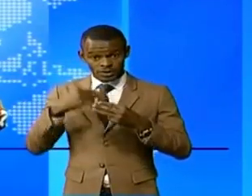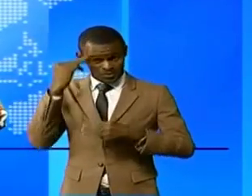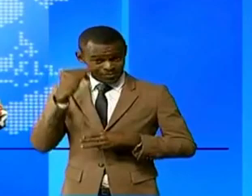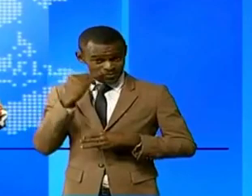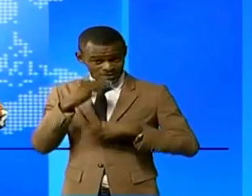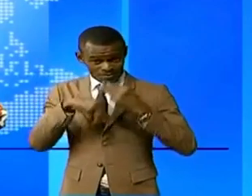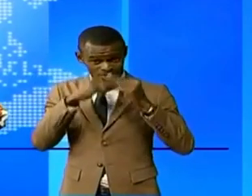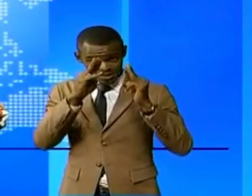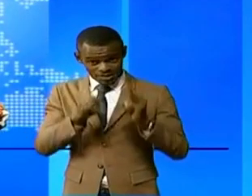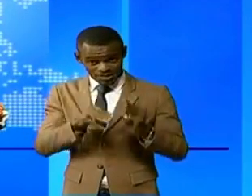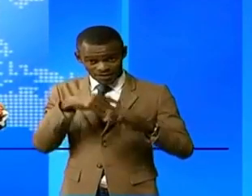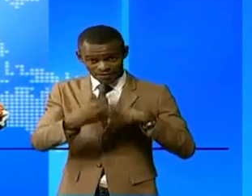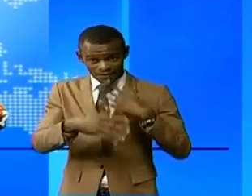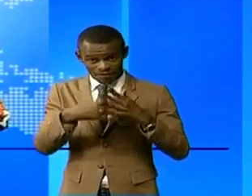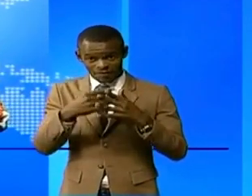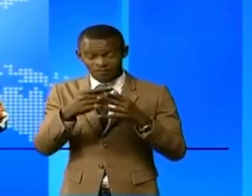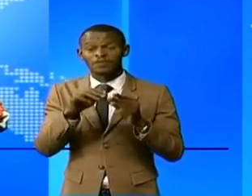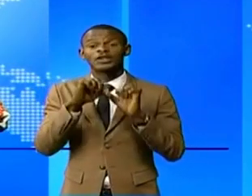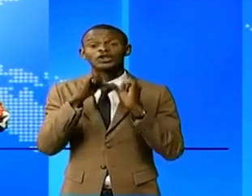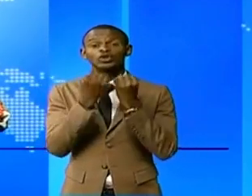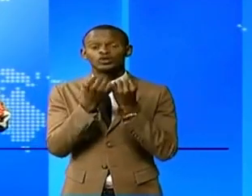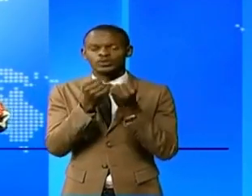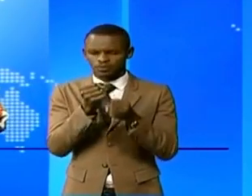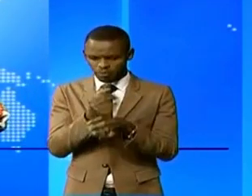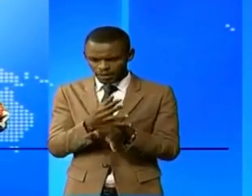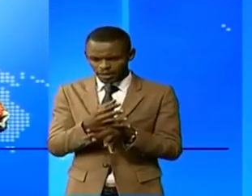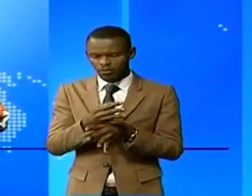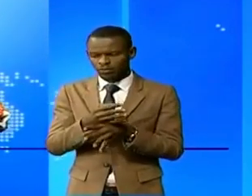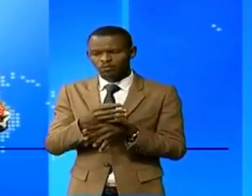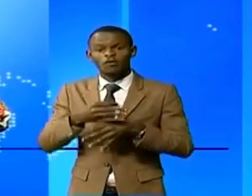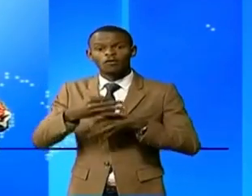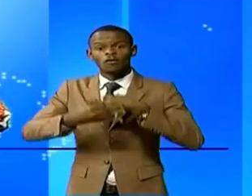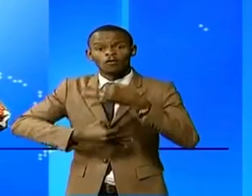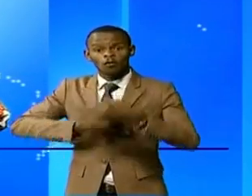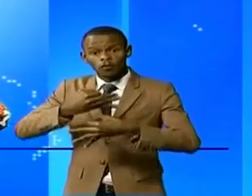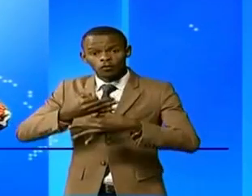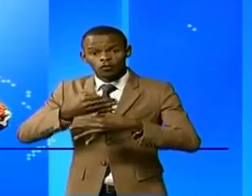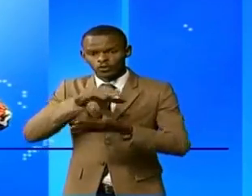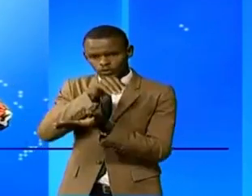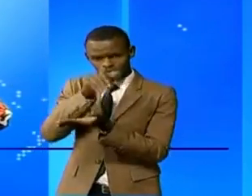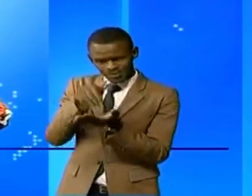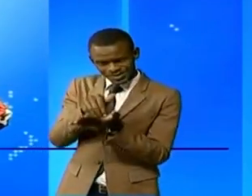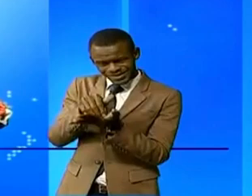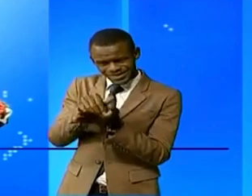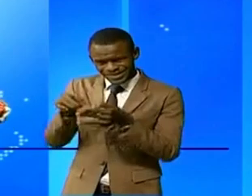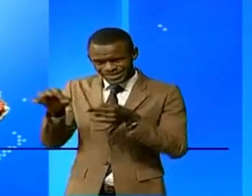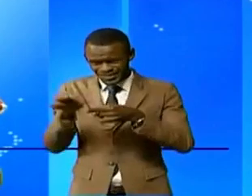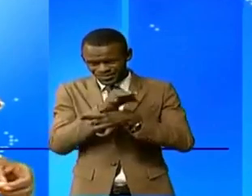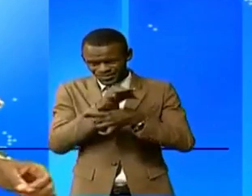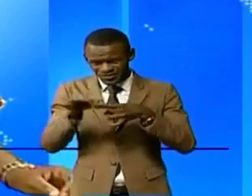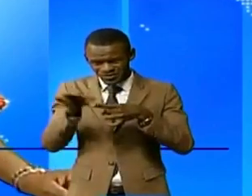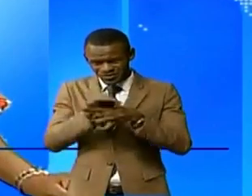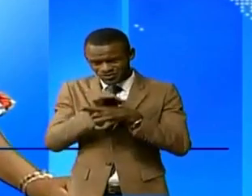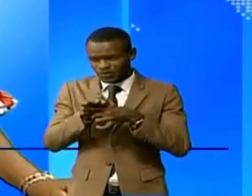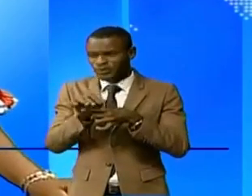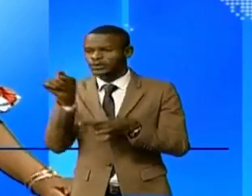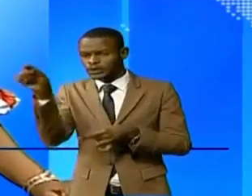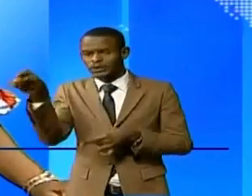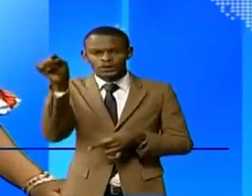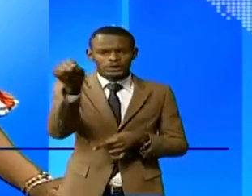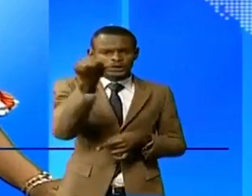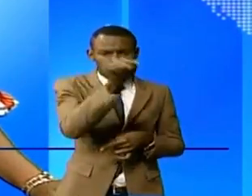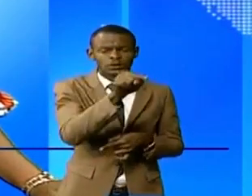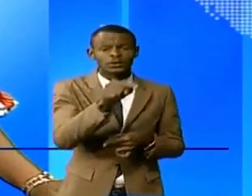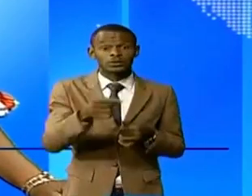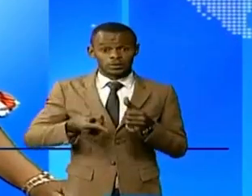le centre de formation professionnelle du pays. Le premier ciblé, c'est le Centre national d'apprentissage pour handicapés et